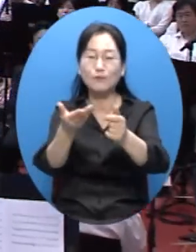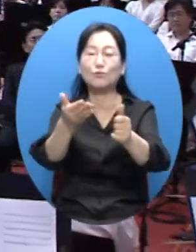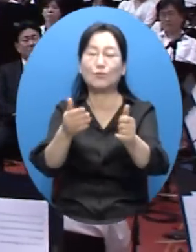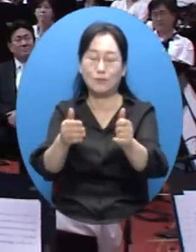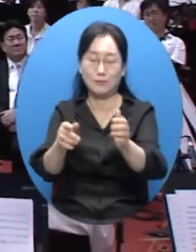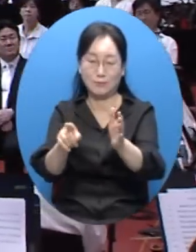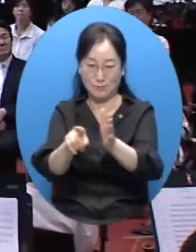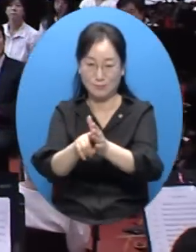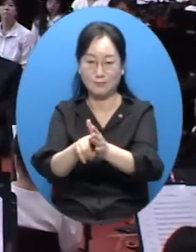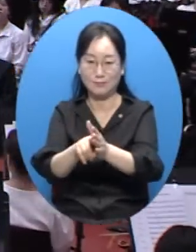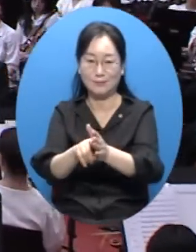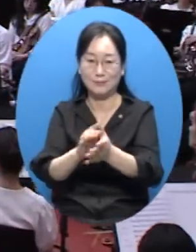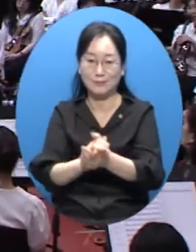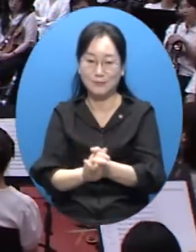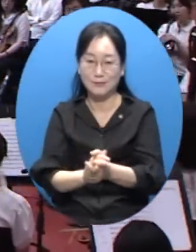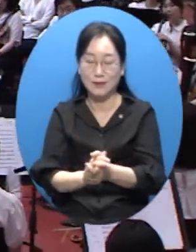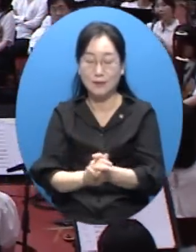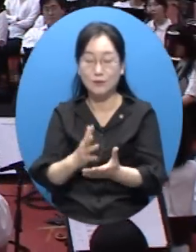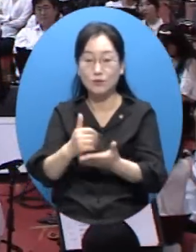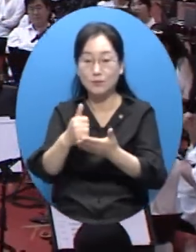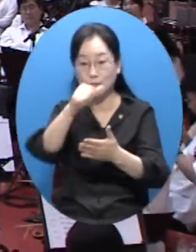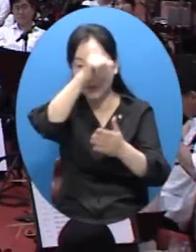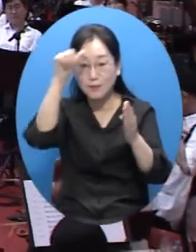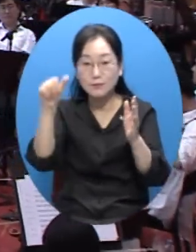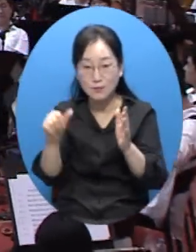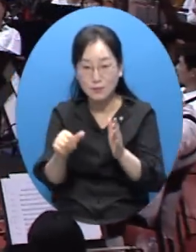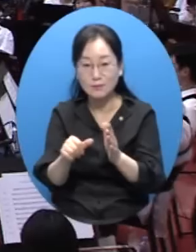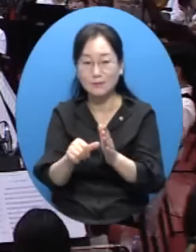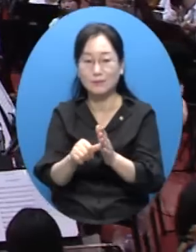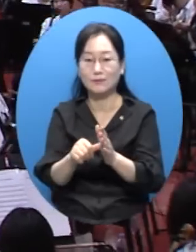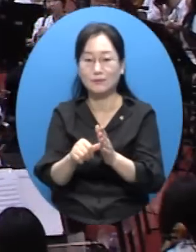주님께서 한평생